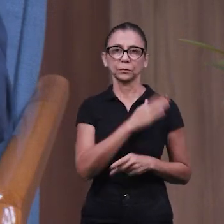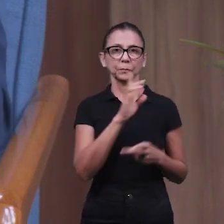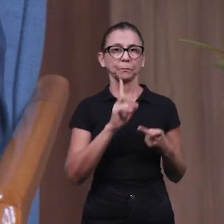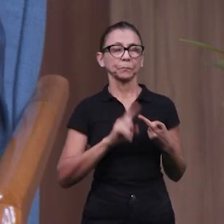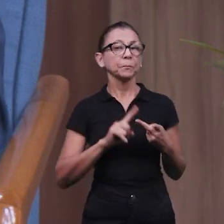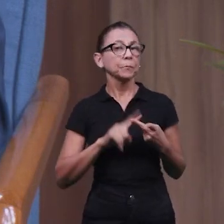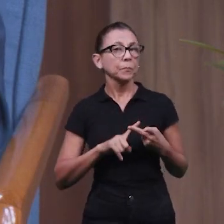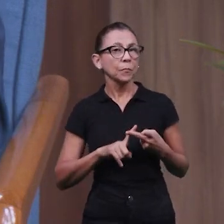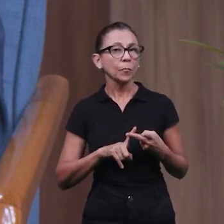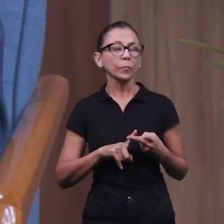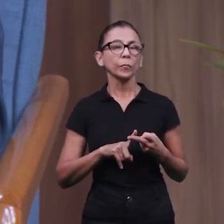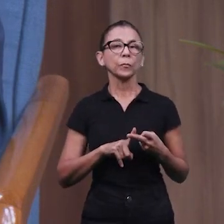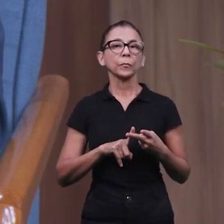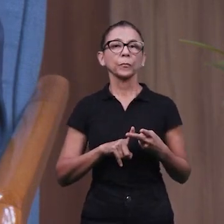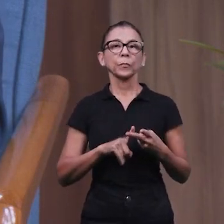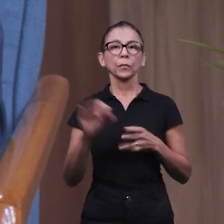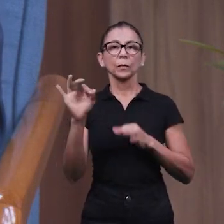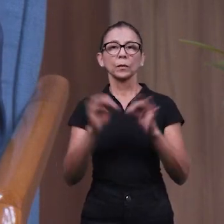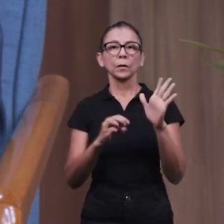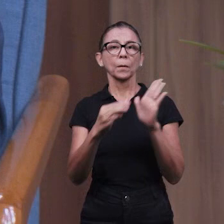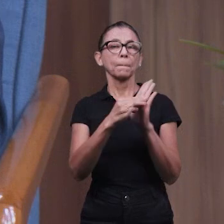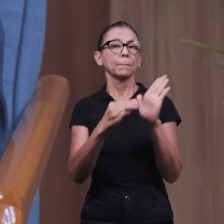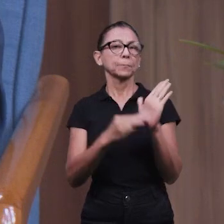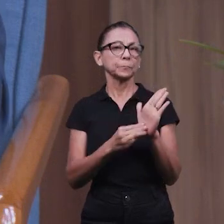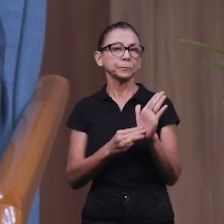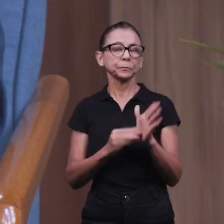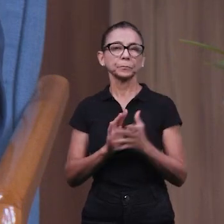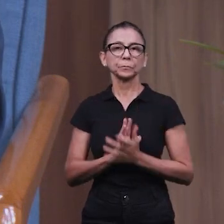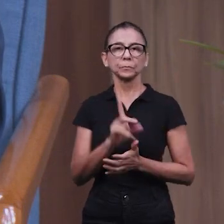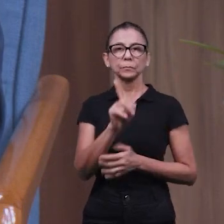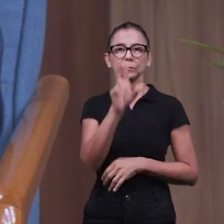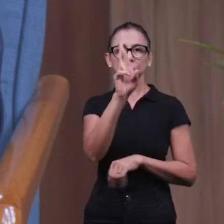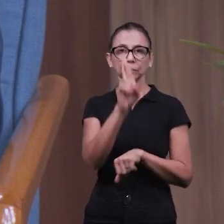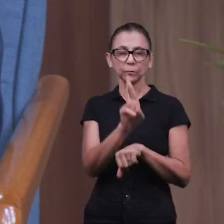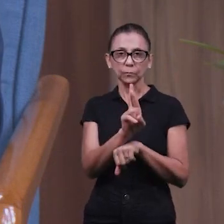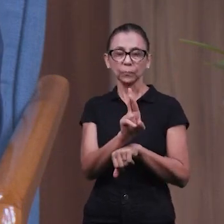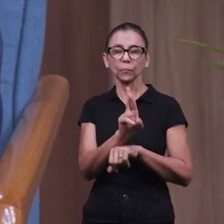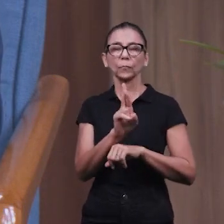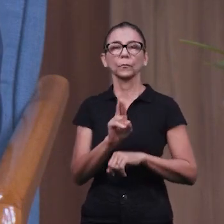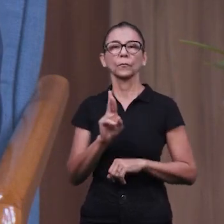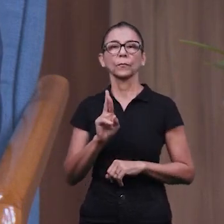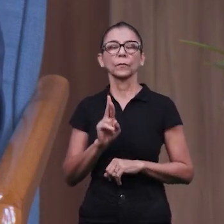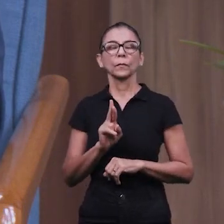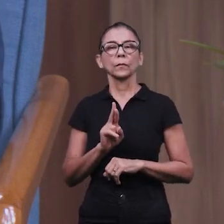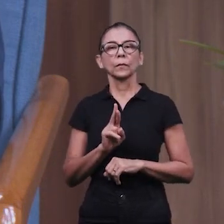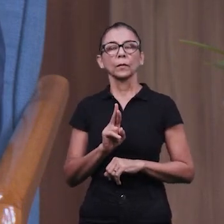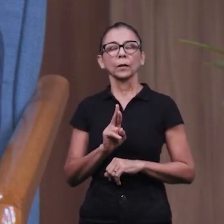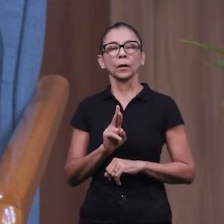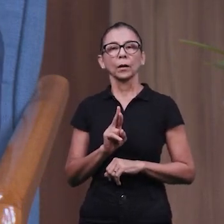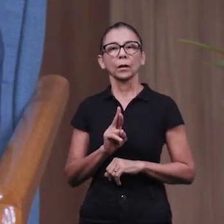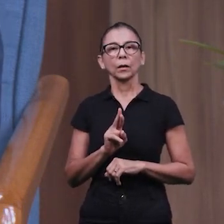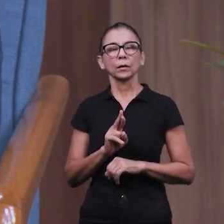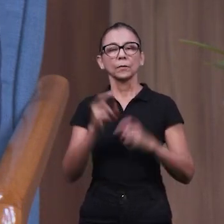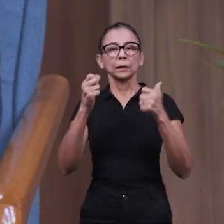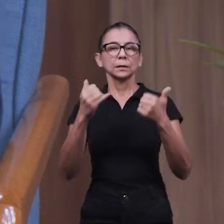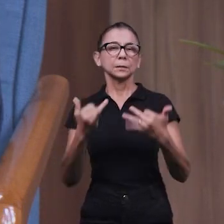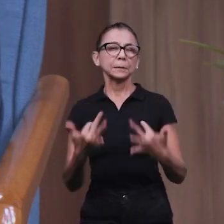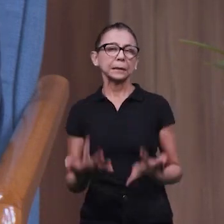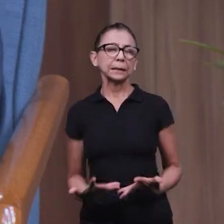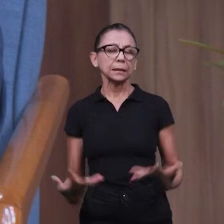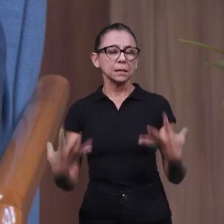prophétique en nos jours. Juste après, dans le volet organisation méthode, la docteure Fernanda Becali nous parlera